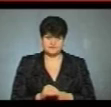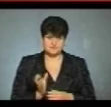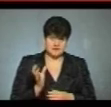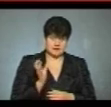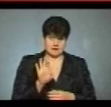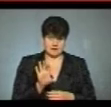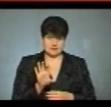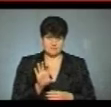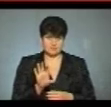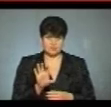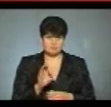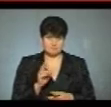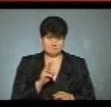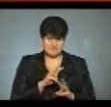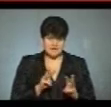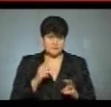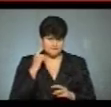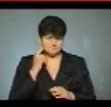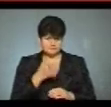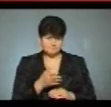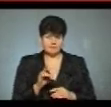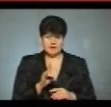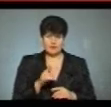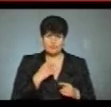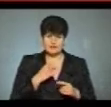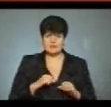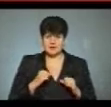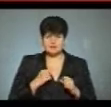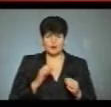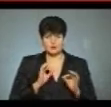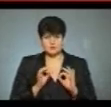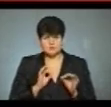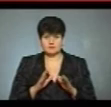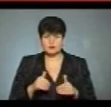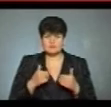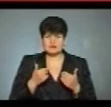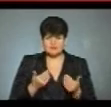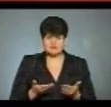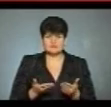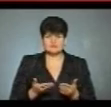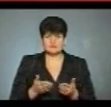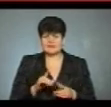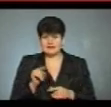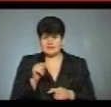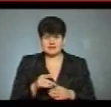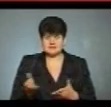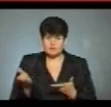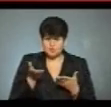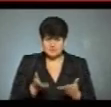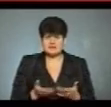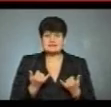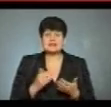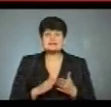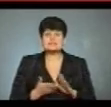все інтерв'ю міністра, але почули те, що каже, що намагалися консультуватися, пропозиції не подали, не тих запросили. Ну, власне, зараз